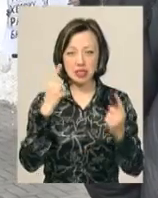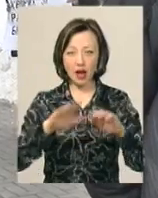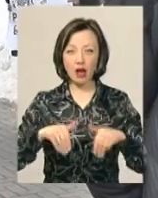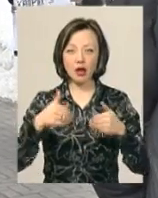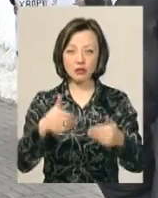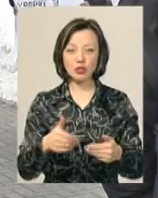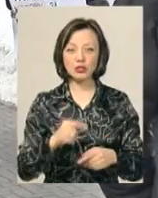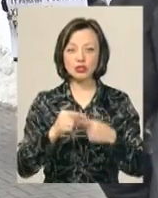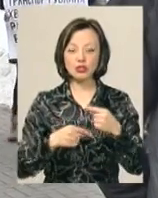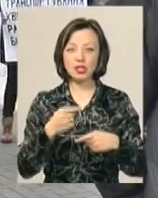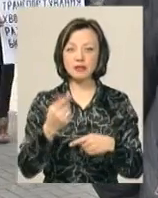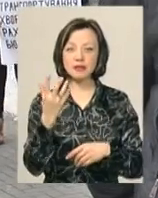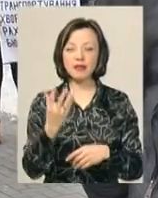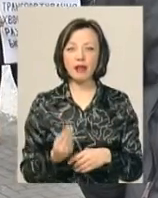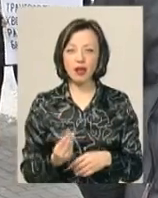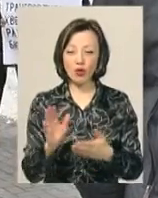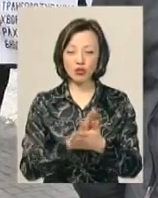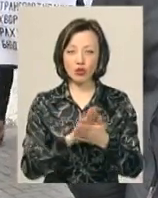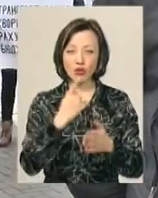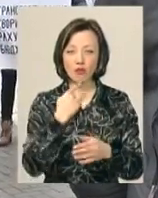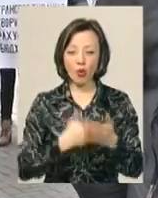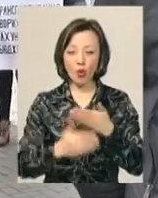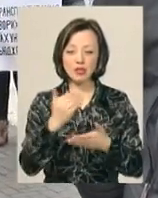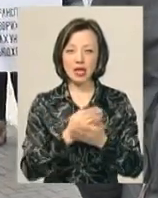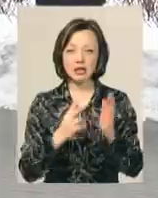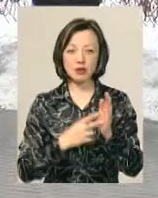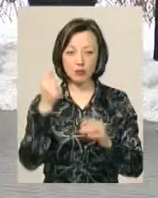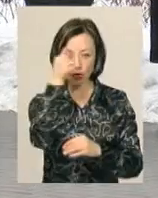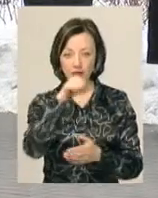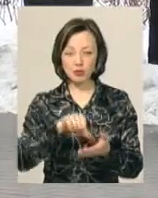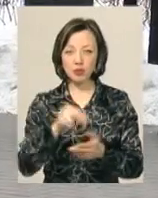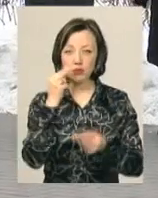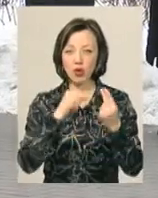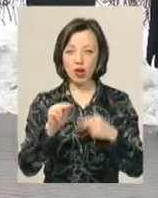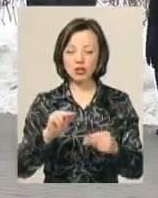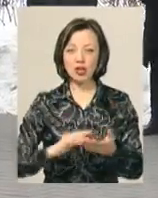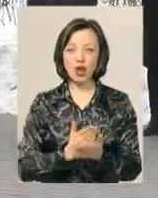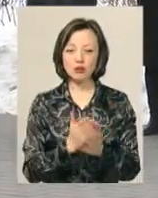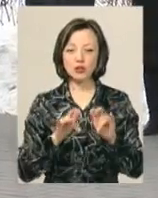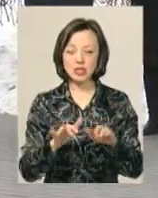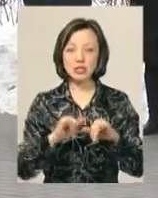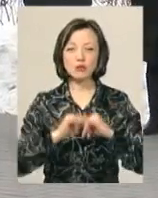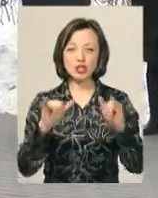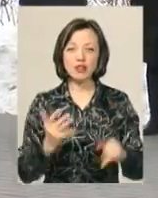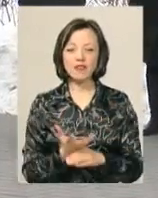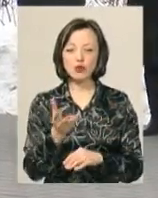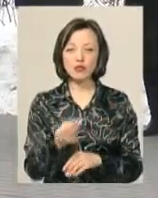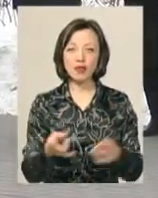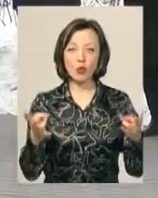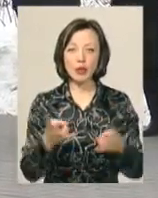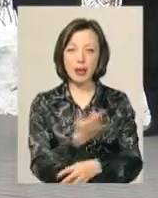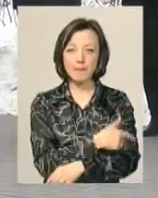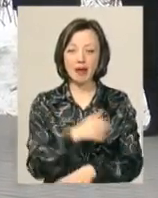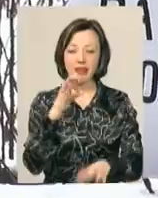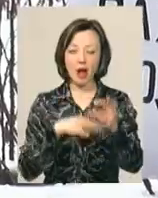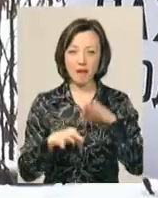Володимир Гаврилюк через день проходить гемодіаліз. Останні 7 років виступає за покращення якості процедури і збільшення фінансування на необхідні